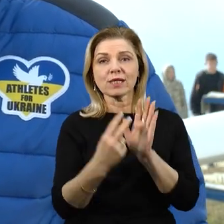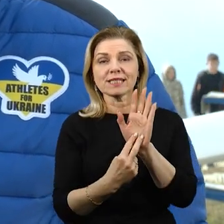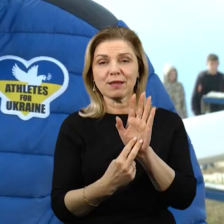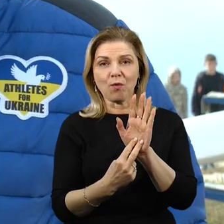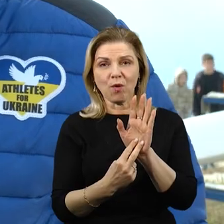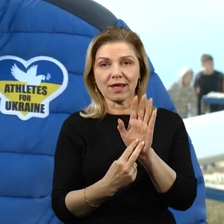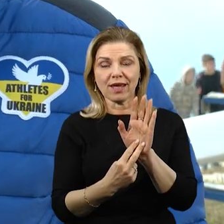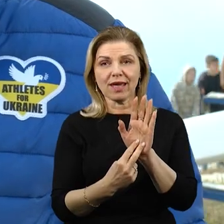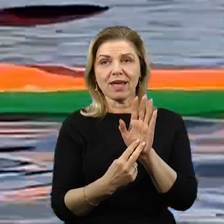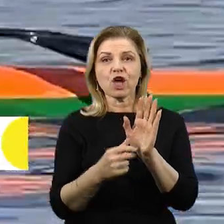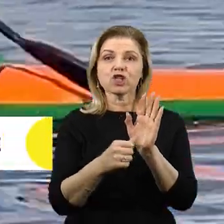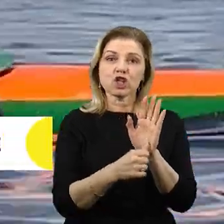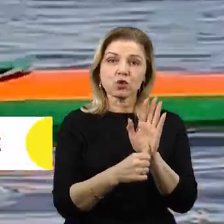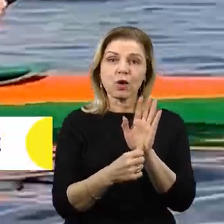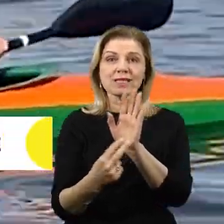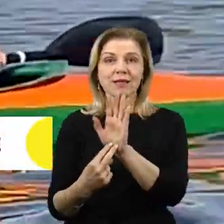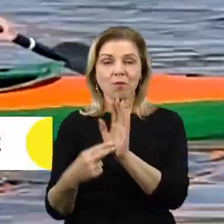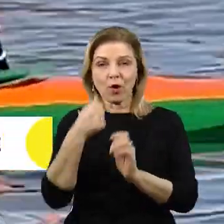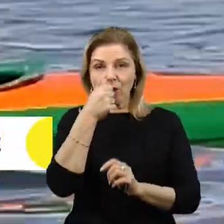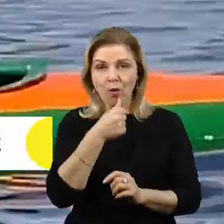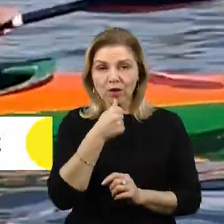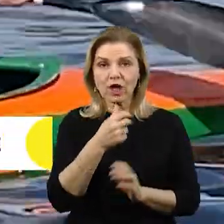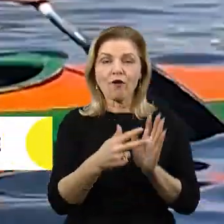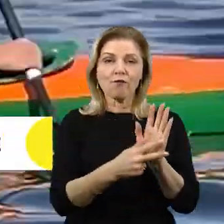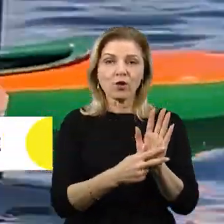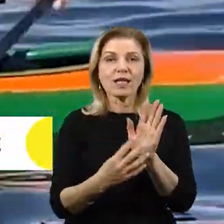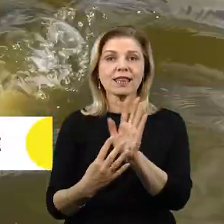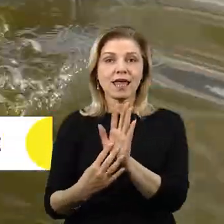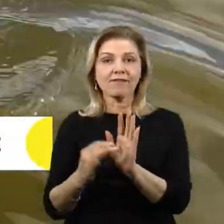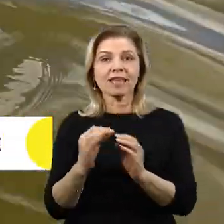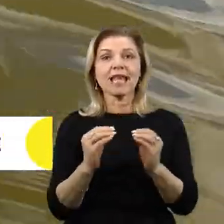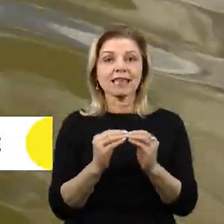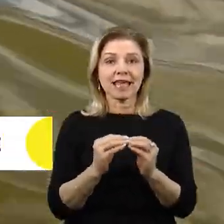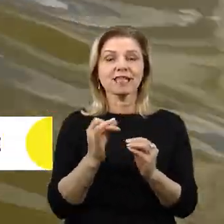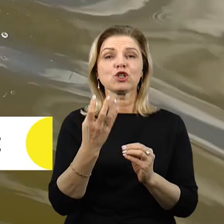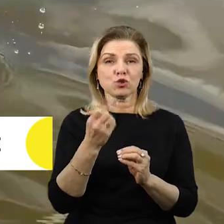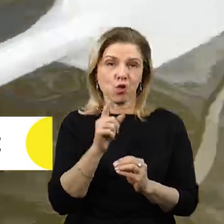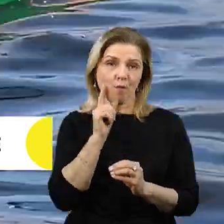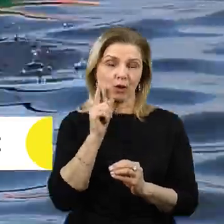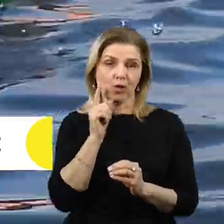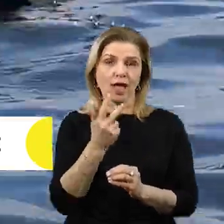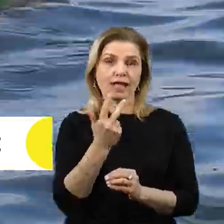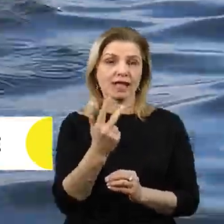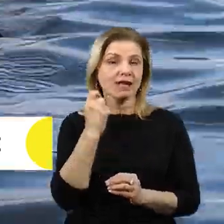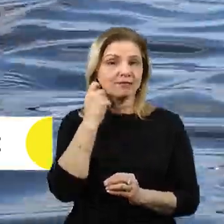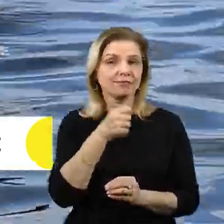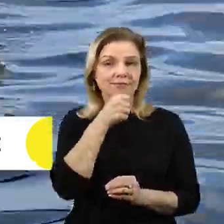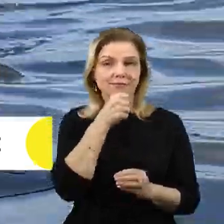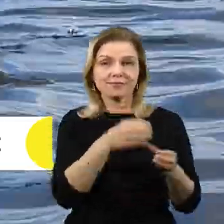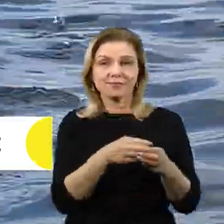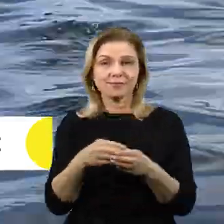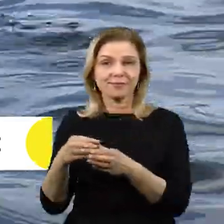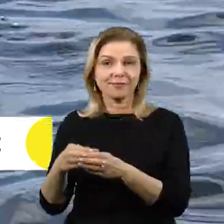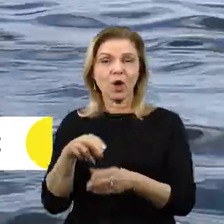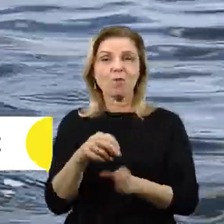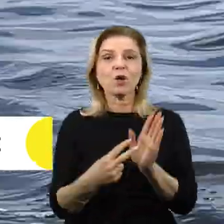2007 шестой7дьмой год 89 и 10 и моложе три вековые категории по всем